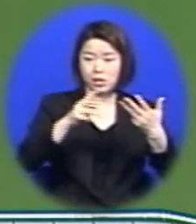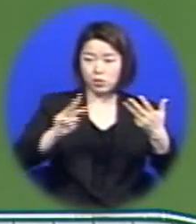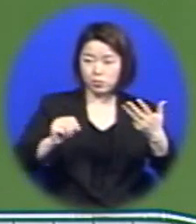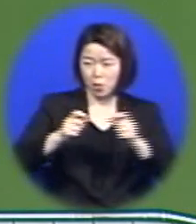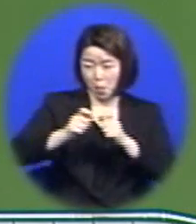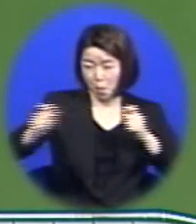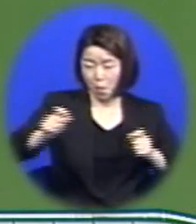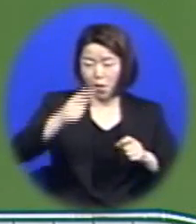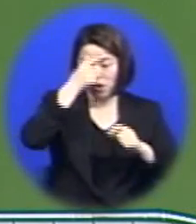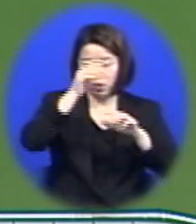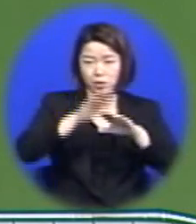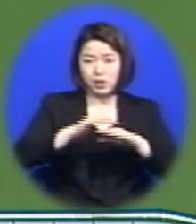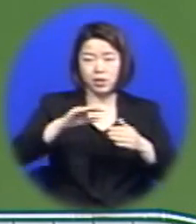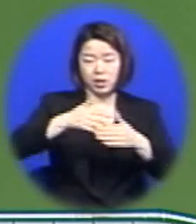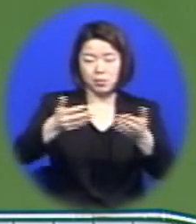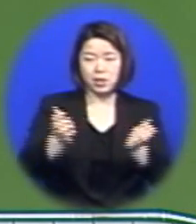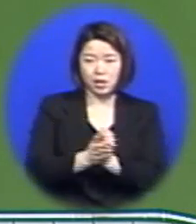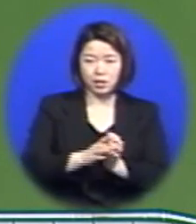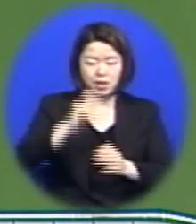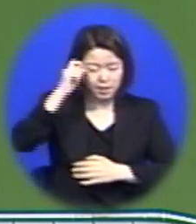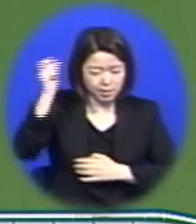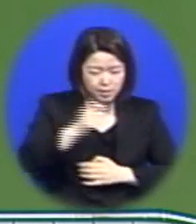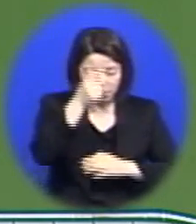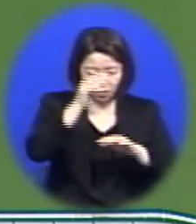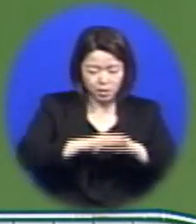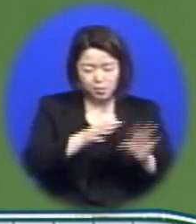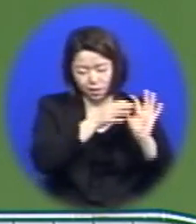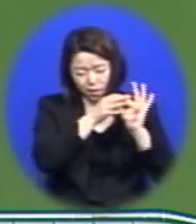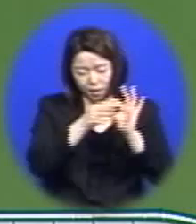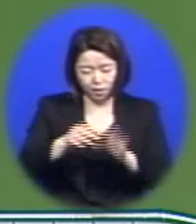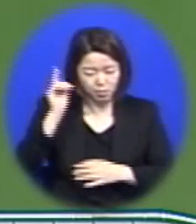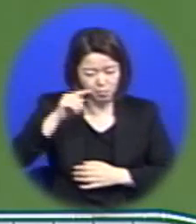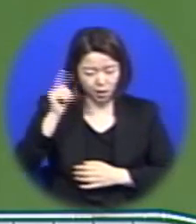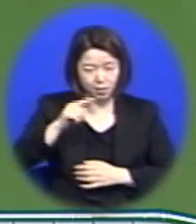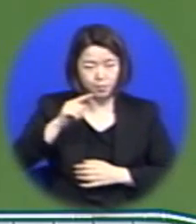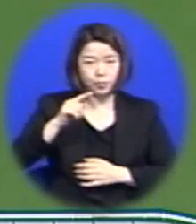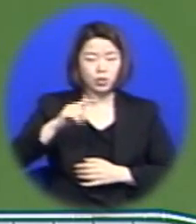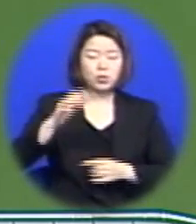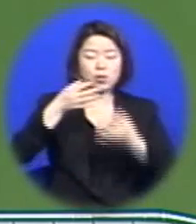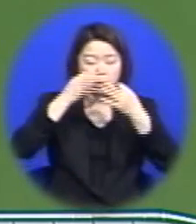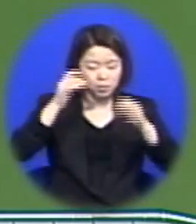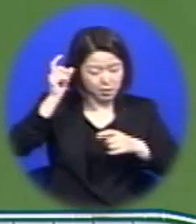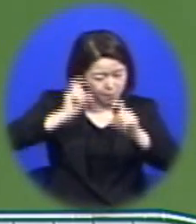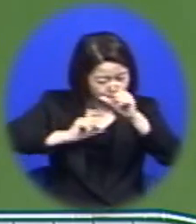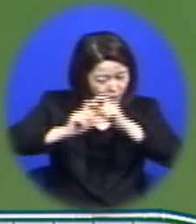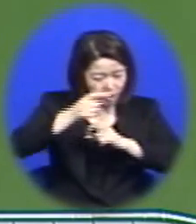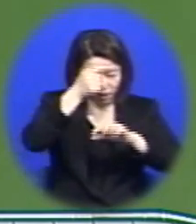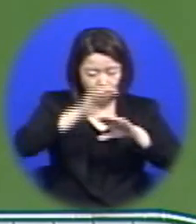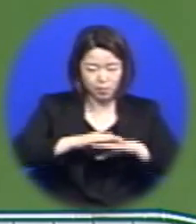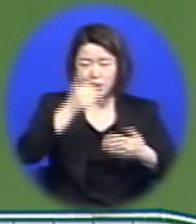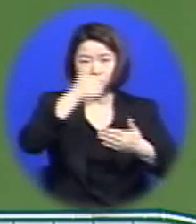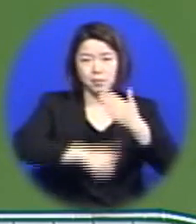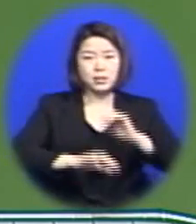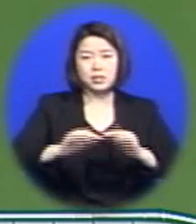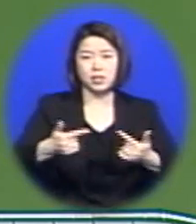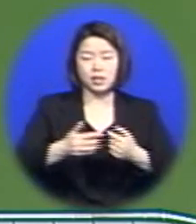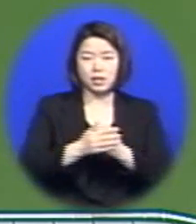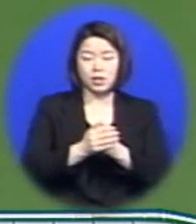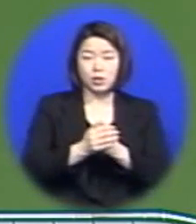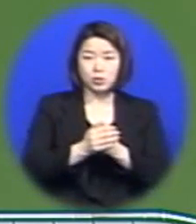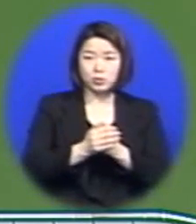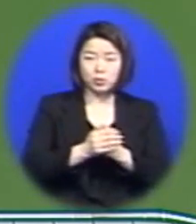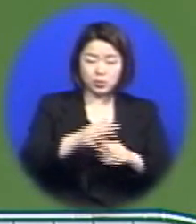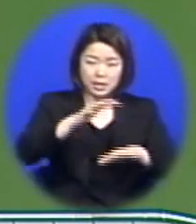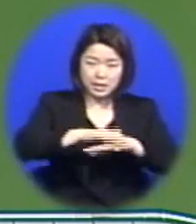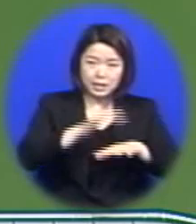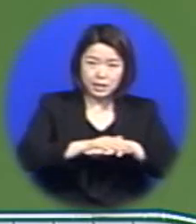예배당에 매일 새벽 기도를 빠지지 않습니다 차례 기도를 빠지지 않습니다 농한기가 오면은 두